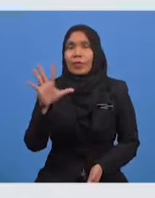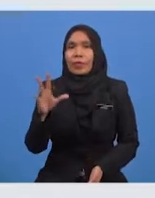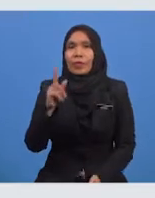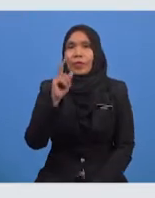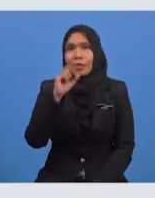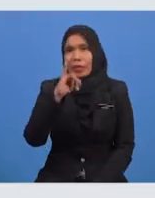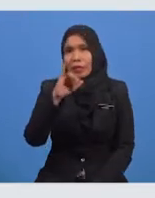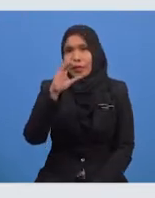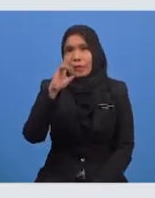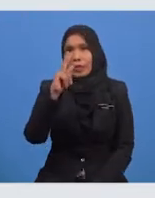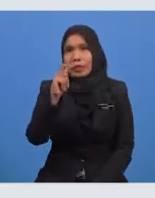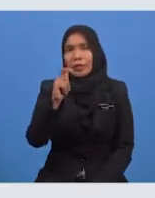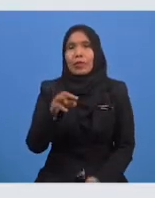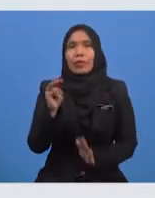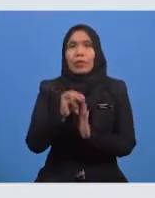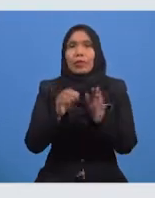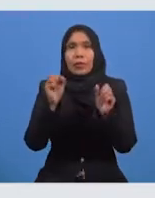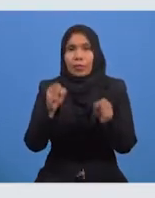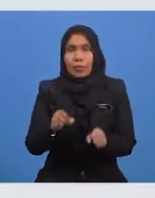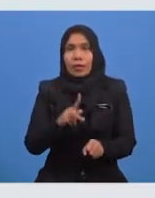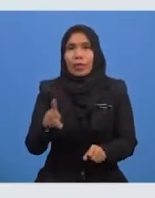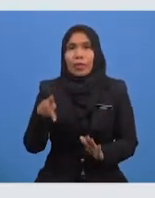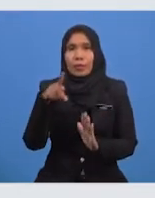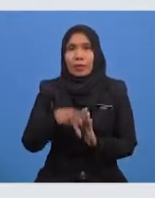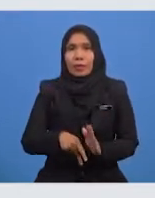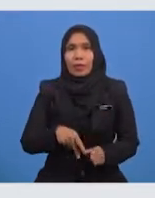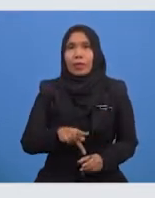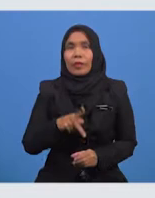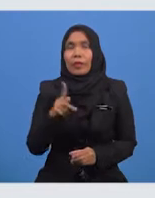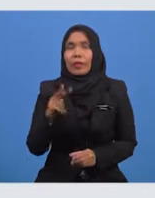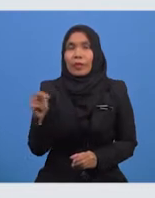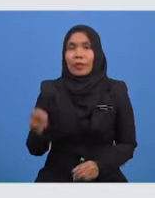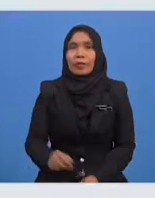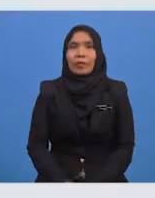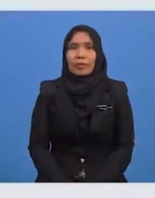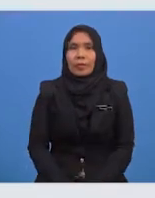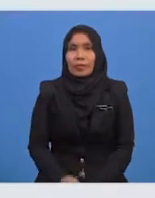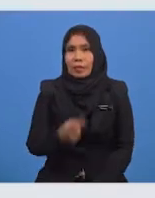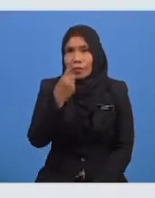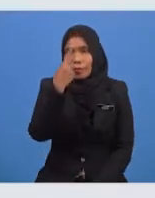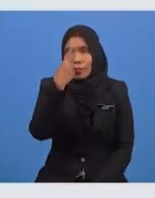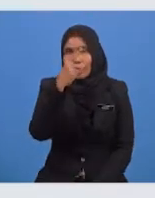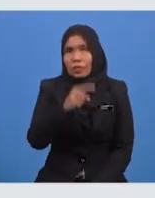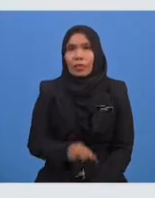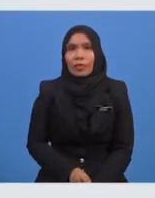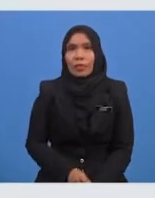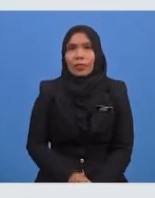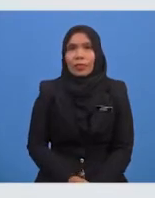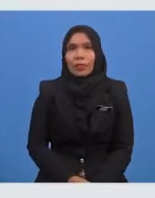membolehkan pengeluar menghasilkan barang dan perkhidmatan baru untuk memenuhi cita rasa